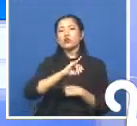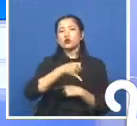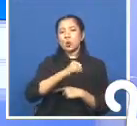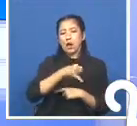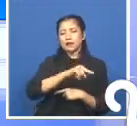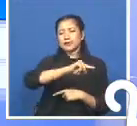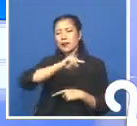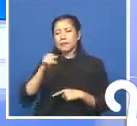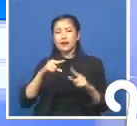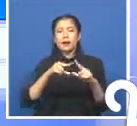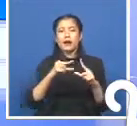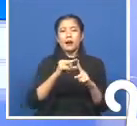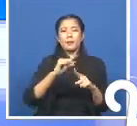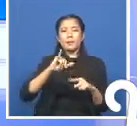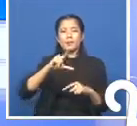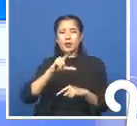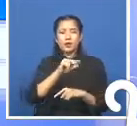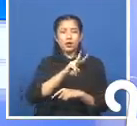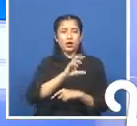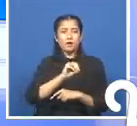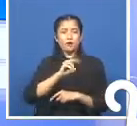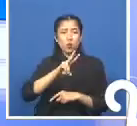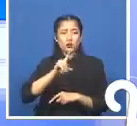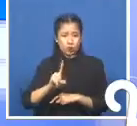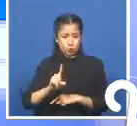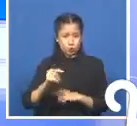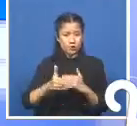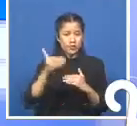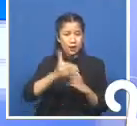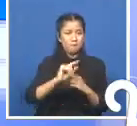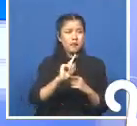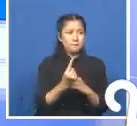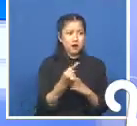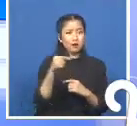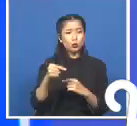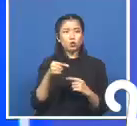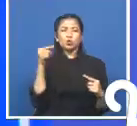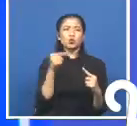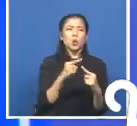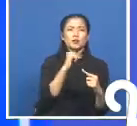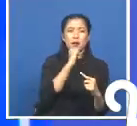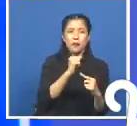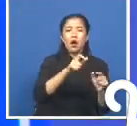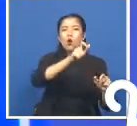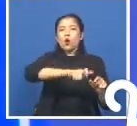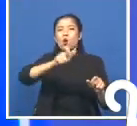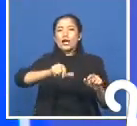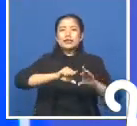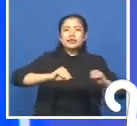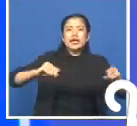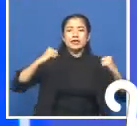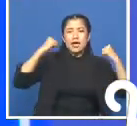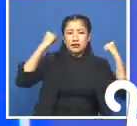hingga April 2021. Tahap pertama sasarannya adalah tenaga kesehatan. Tenaga kesehatan ini termasuk dokter,